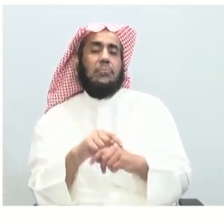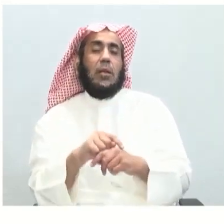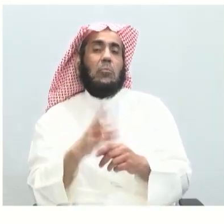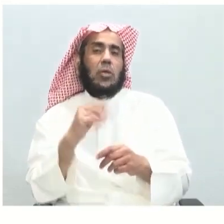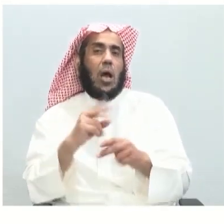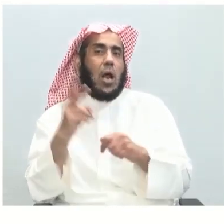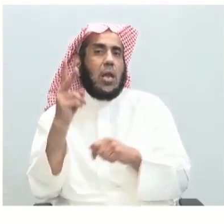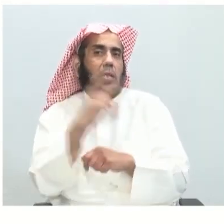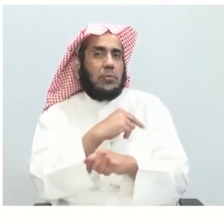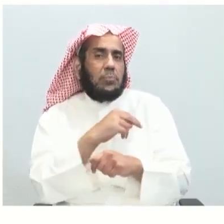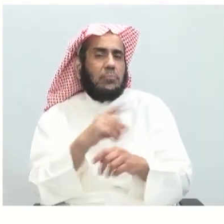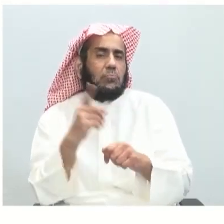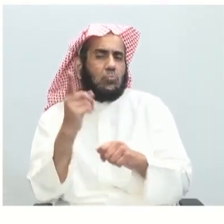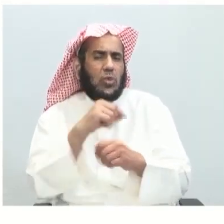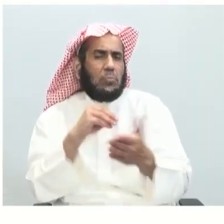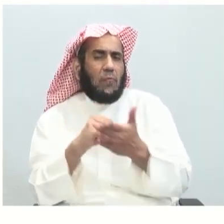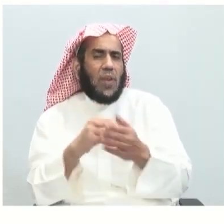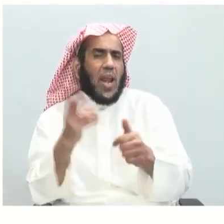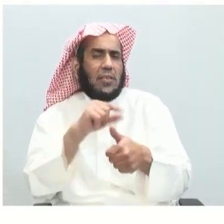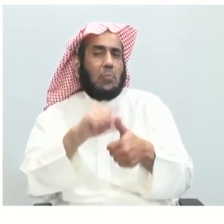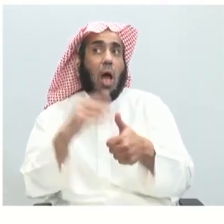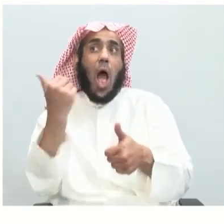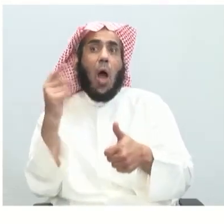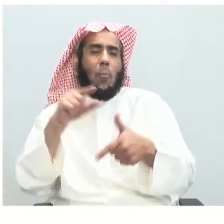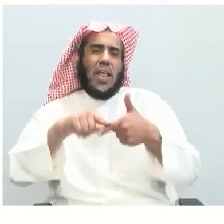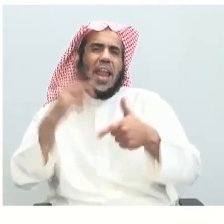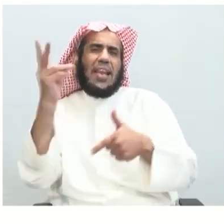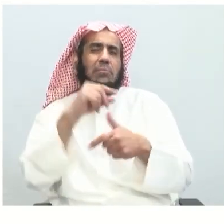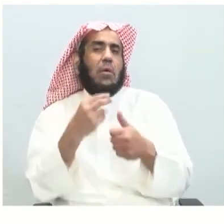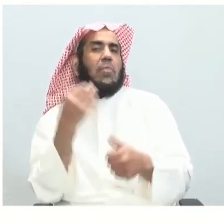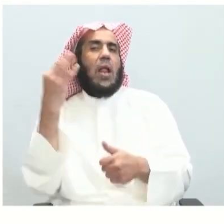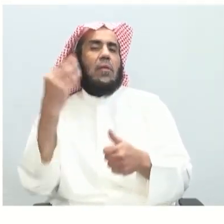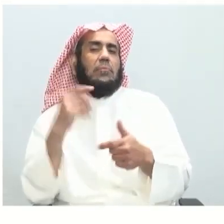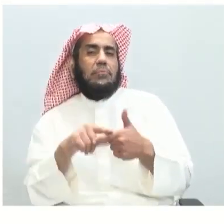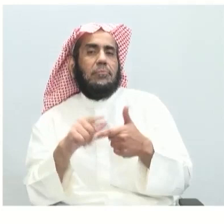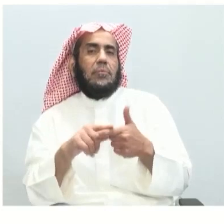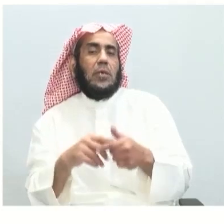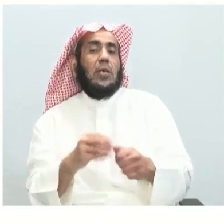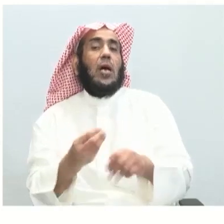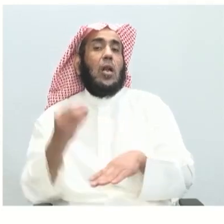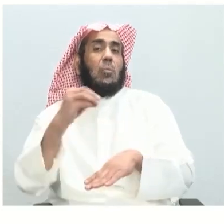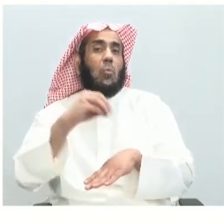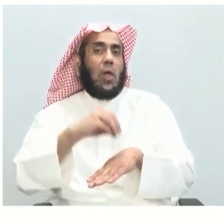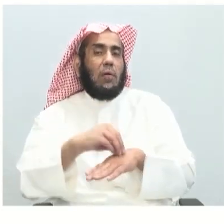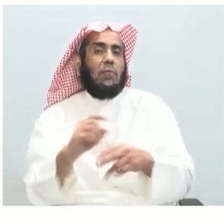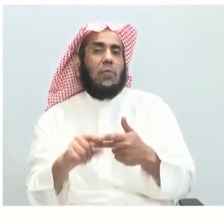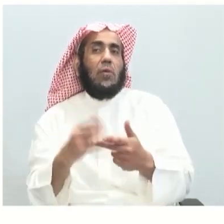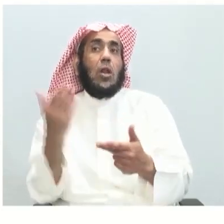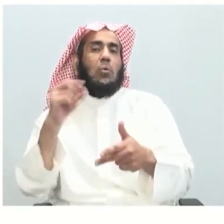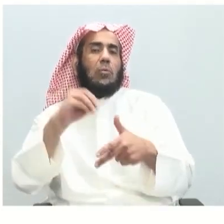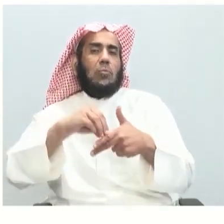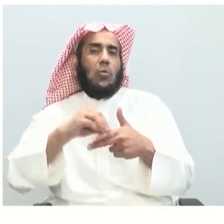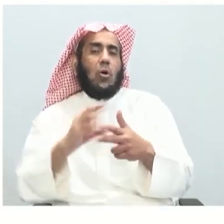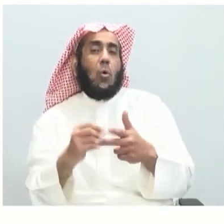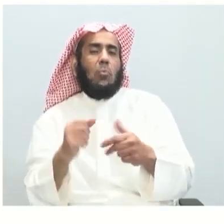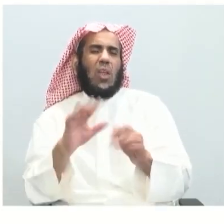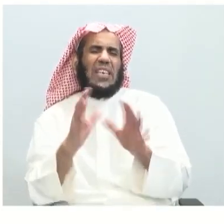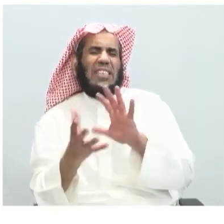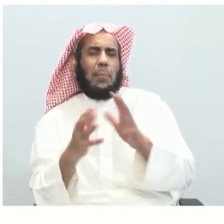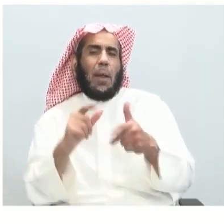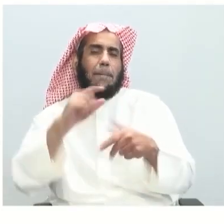ما يستحق علامه النصب ما يستحق علامه نصبه ثلاثه هي المضاف المنادى المضاف والمنادى